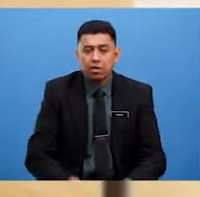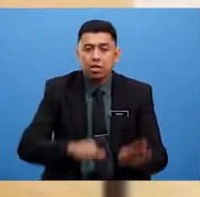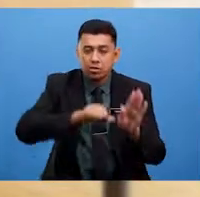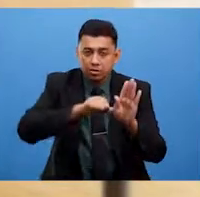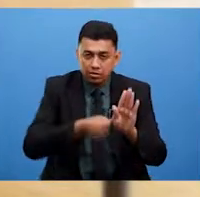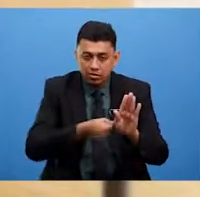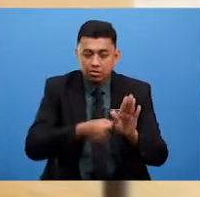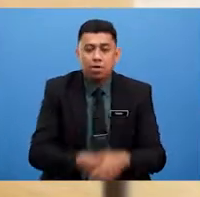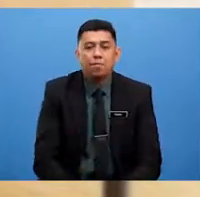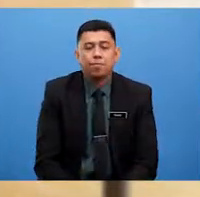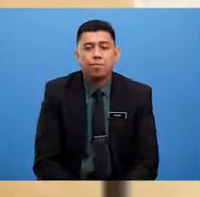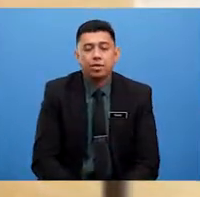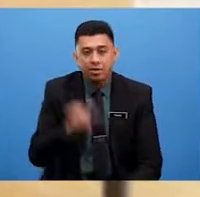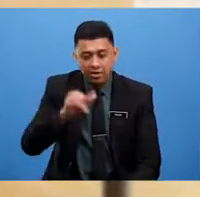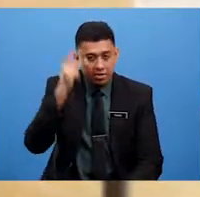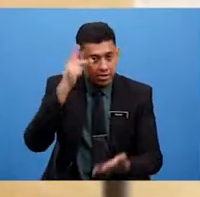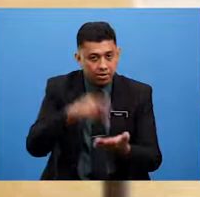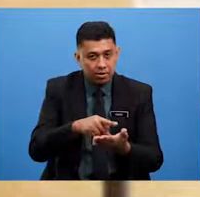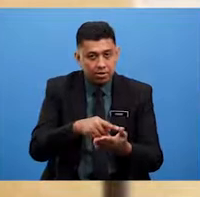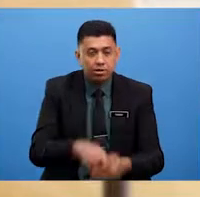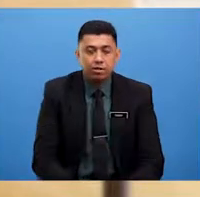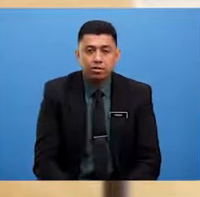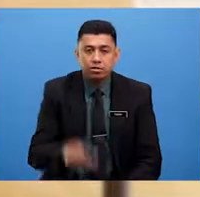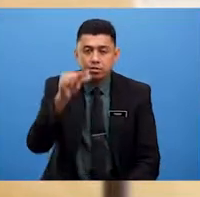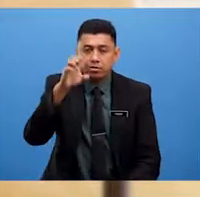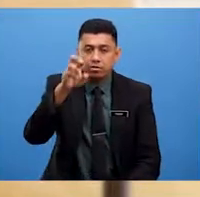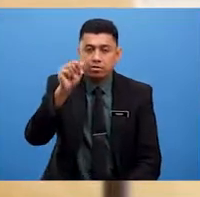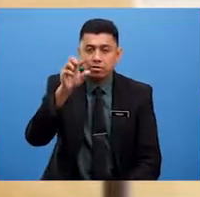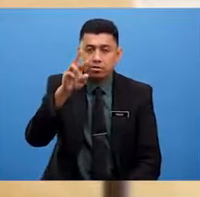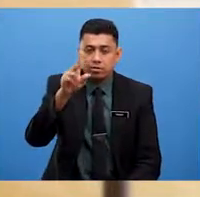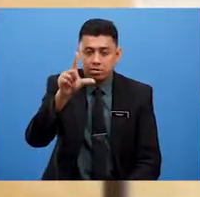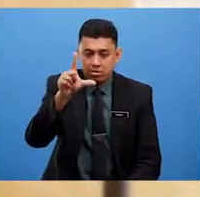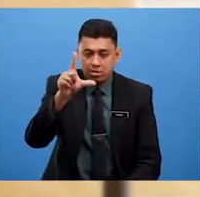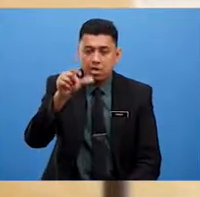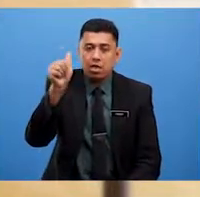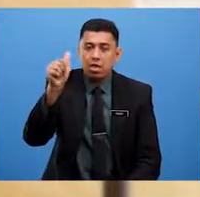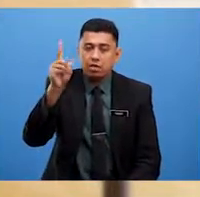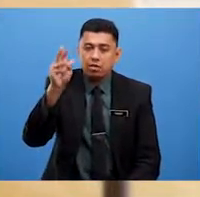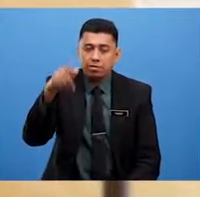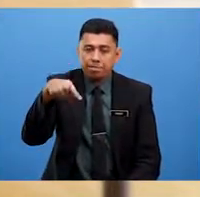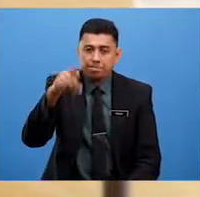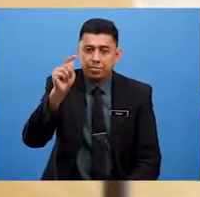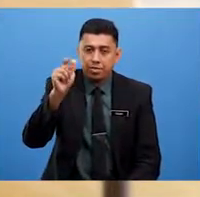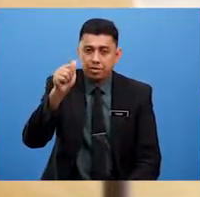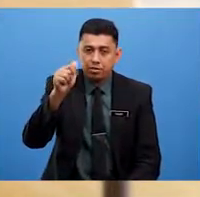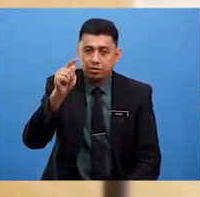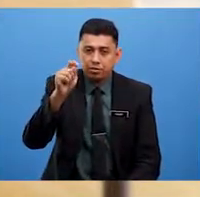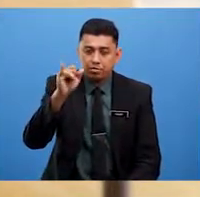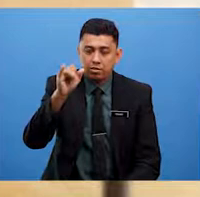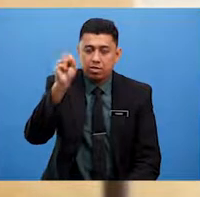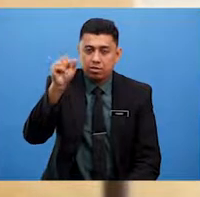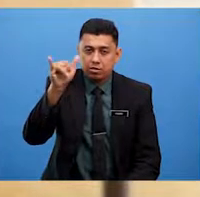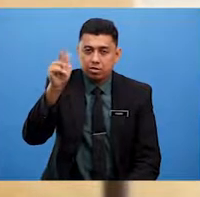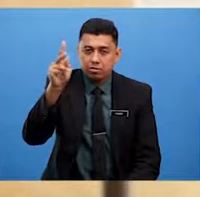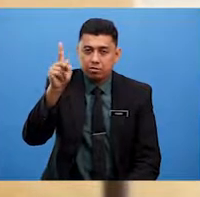model Hanselli yang dikenali sebagai General Adaptation Syndrome, GAS, semenjak tahun